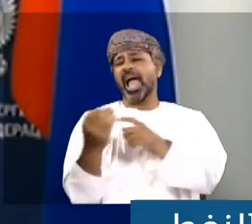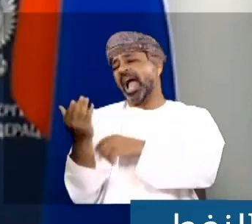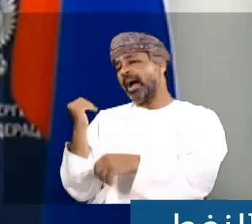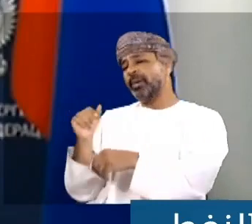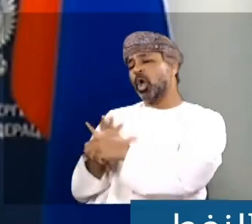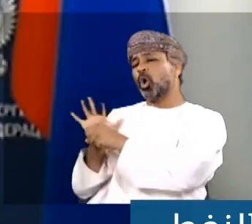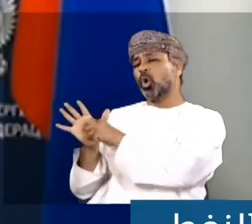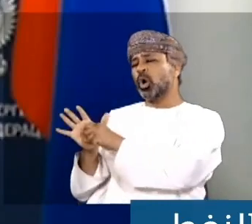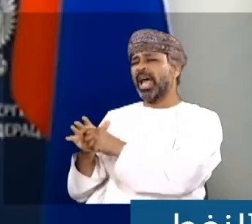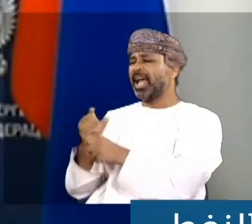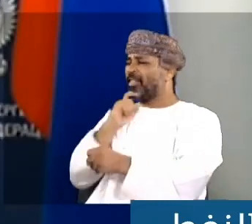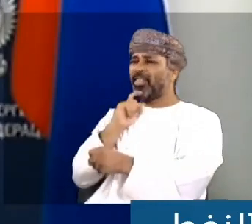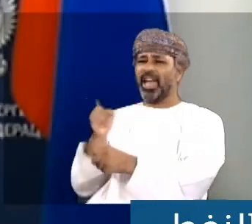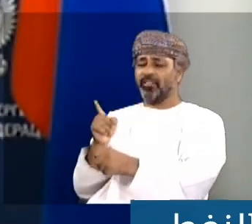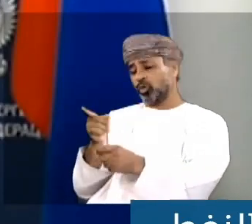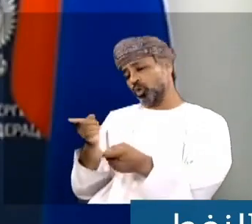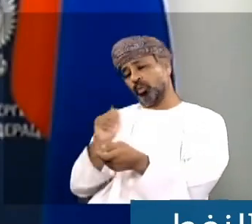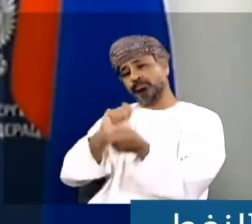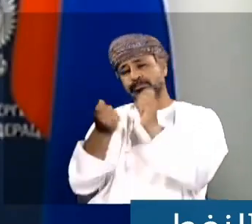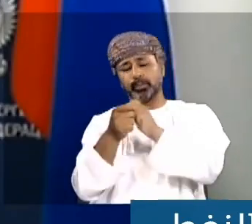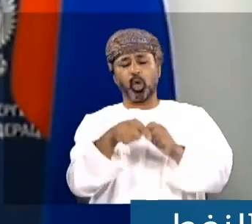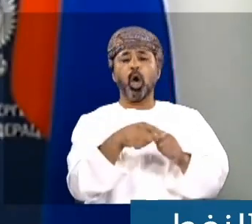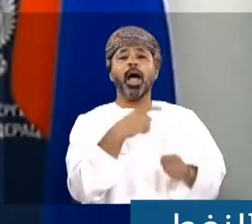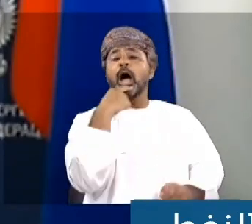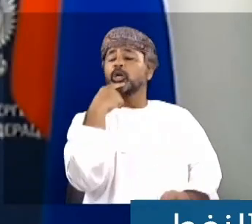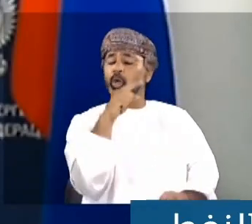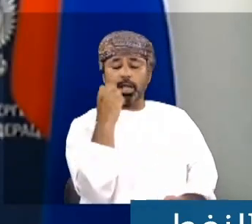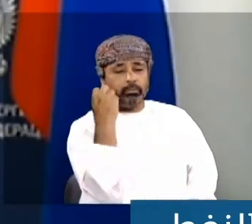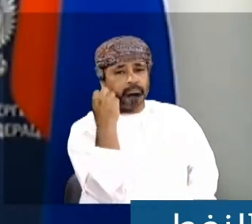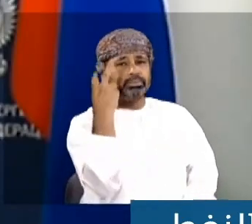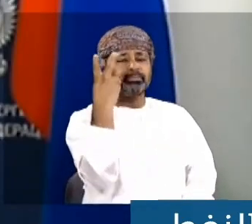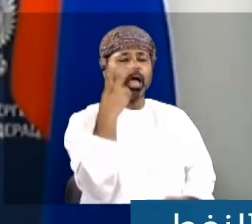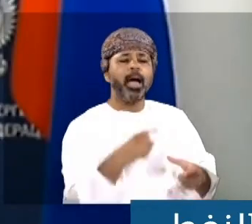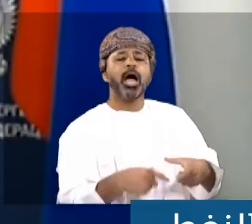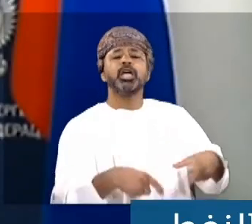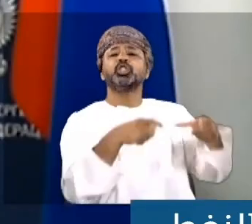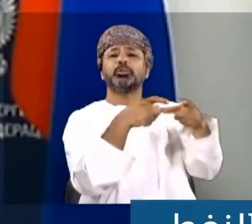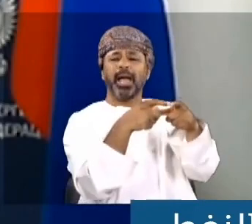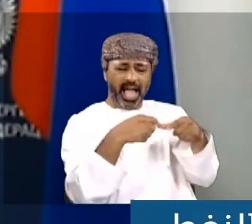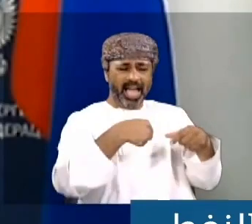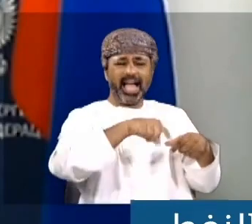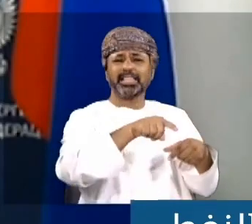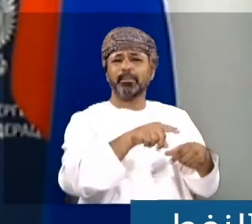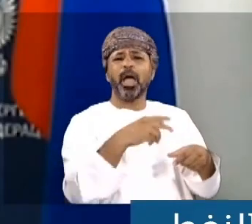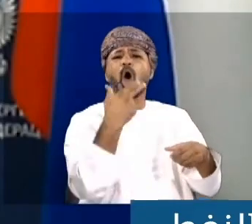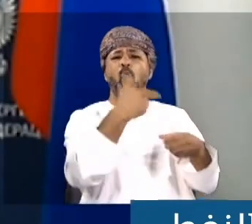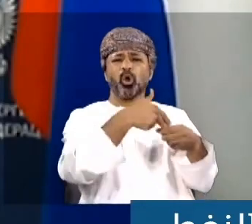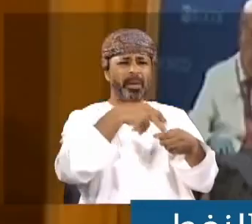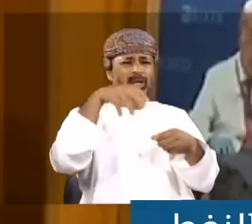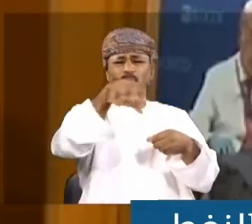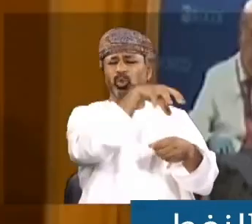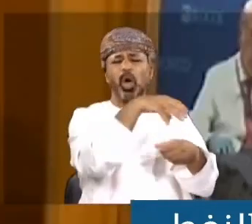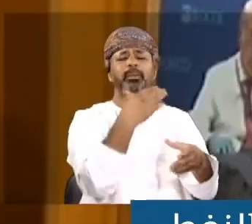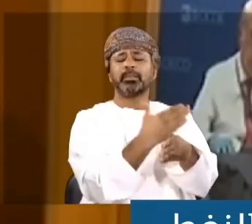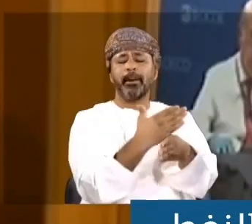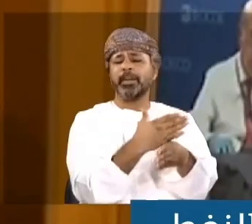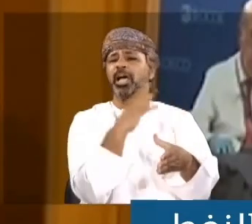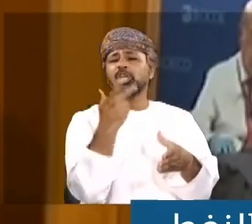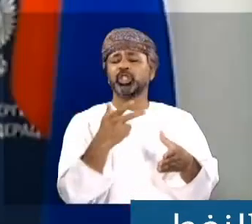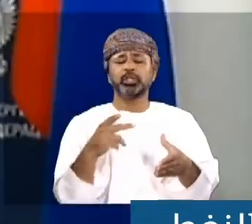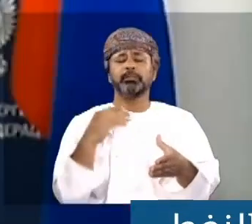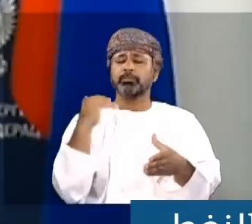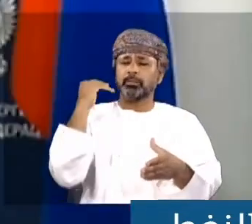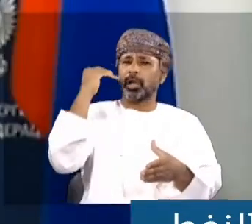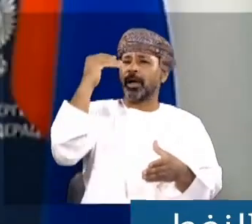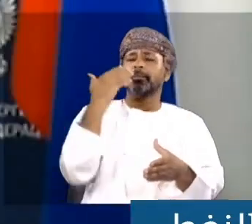جائحة كورونا. وأضاف أن موسكو ستقترح على مجموعة أوبيك بلس اتخاذ رد فعل حيال هذا الاتجاه